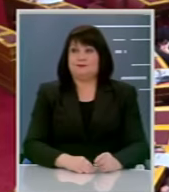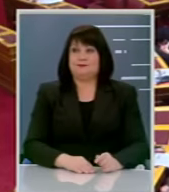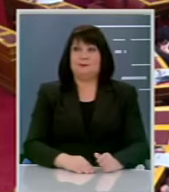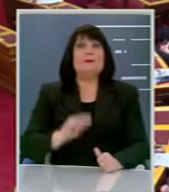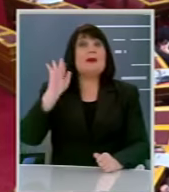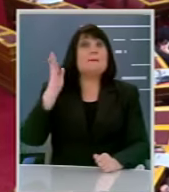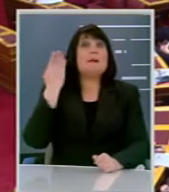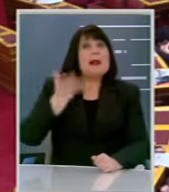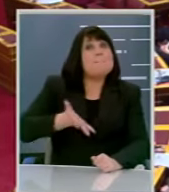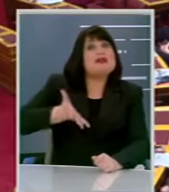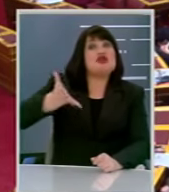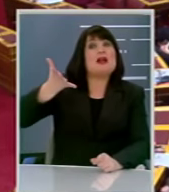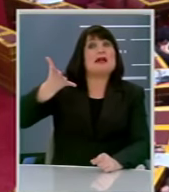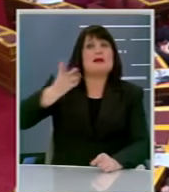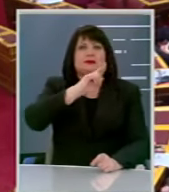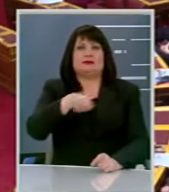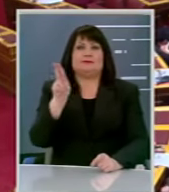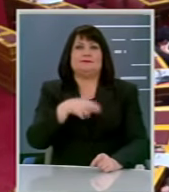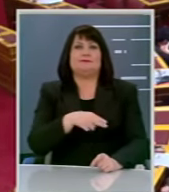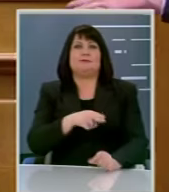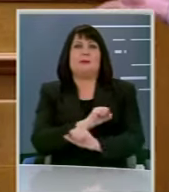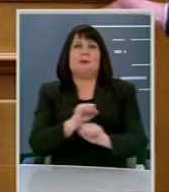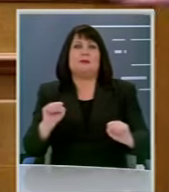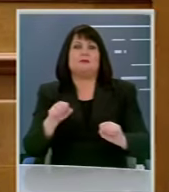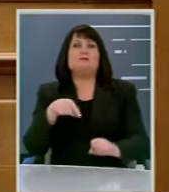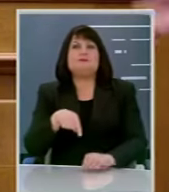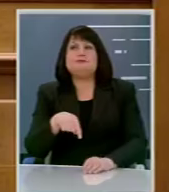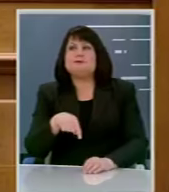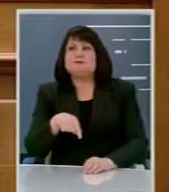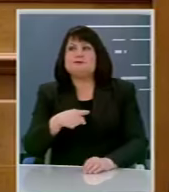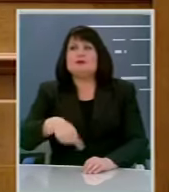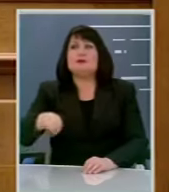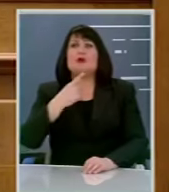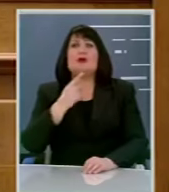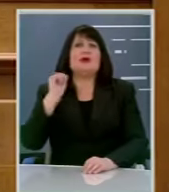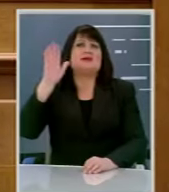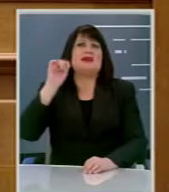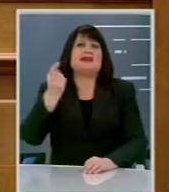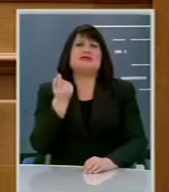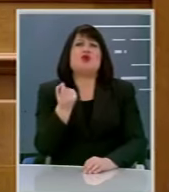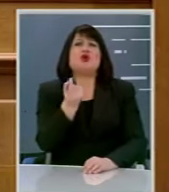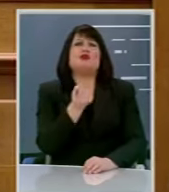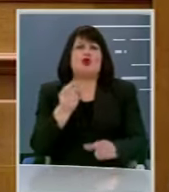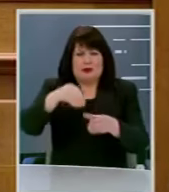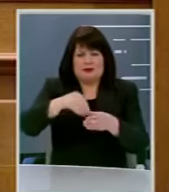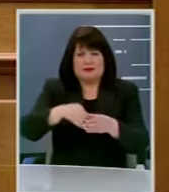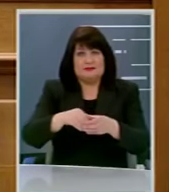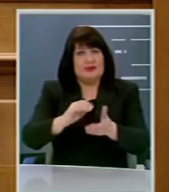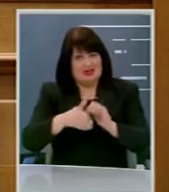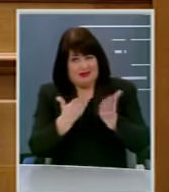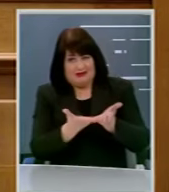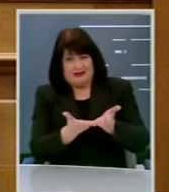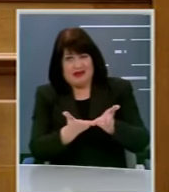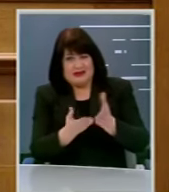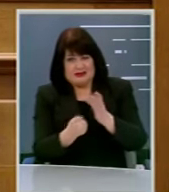Μητσοτάκη. Τον κατέστη, τον διέλυσε τον ΚΙΔΕΠ. Τώρα όλοι οι σπόροι σχεδόν είναι εισαγόμενοι. Κόπτεστε λοιπόν για την ελληνική παραγωγή χωρίς